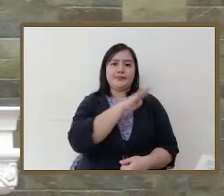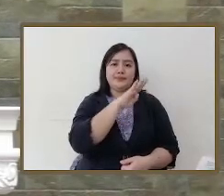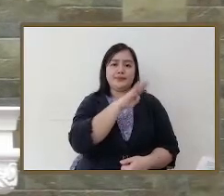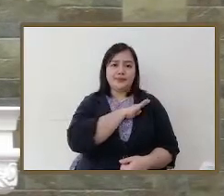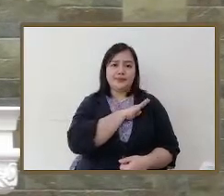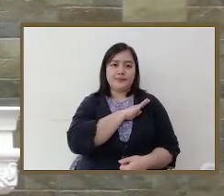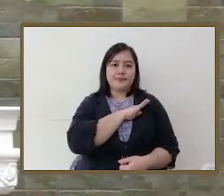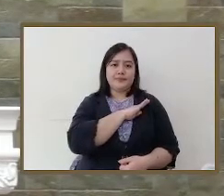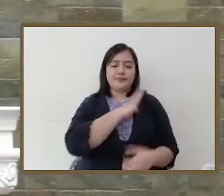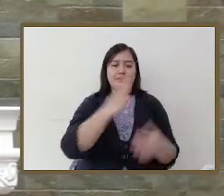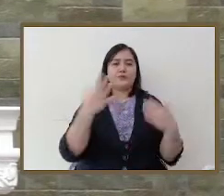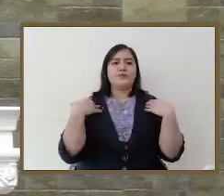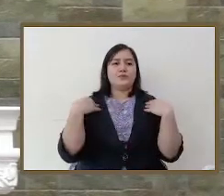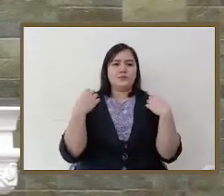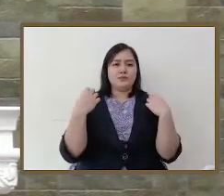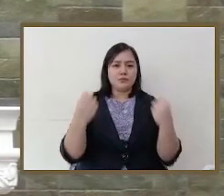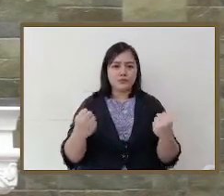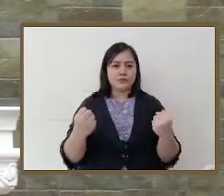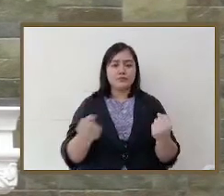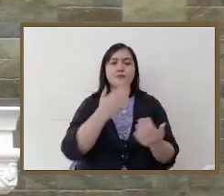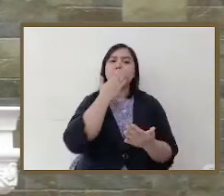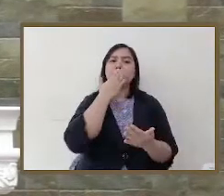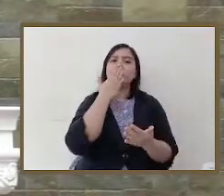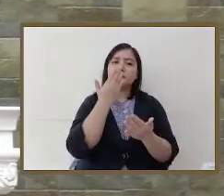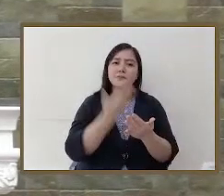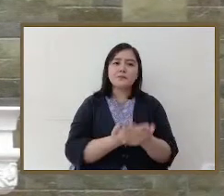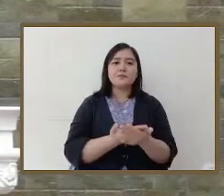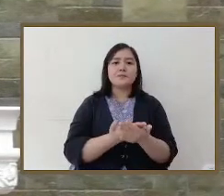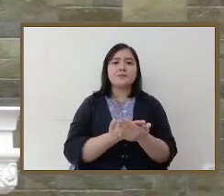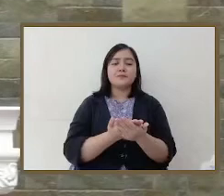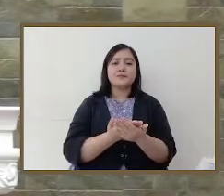malakas, magaling,